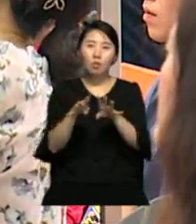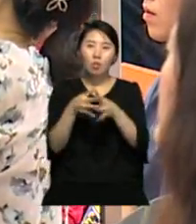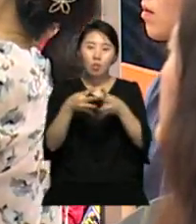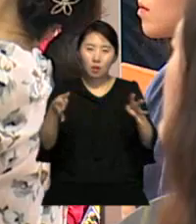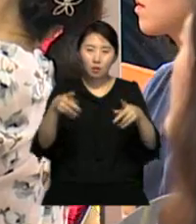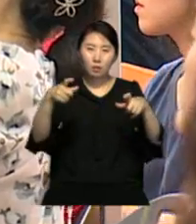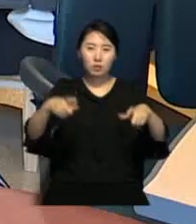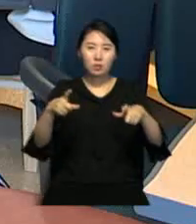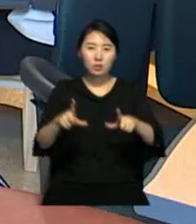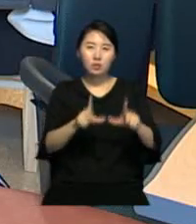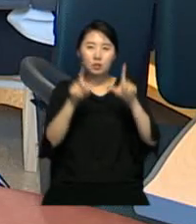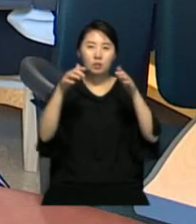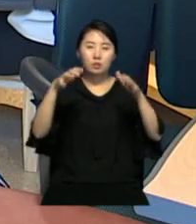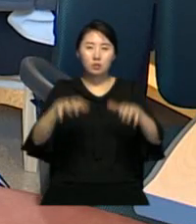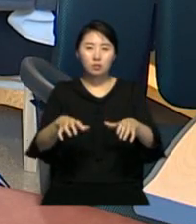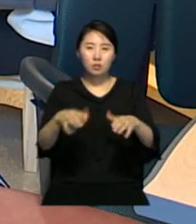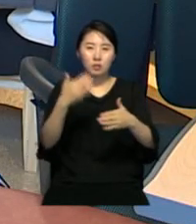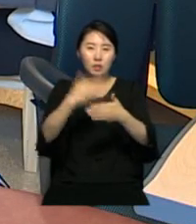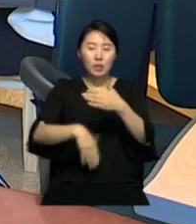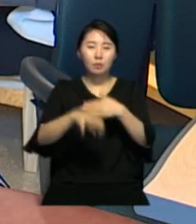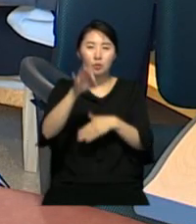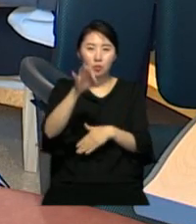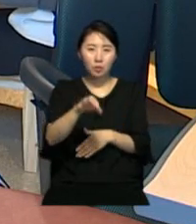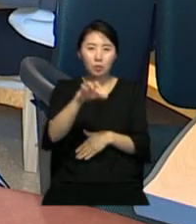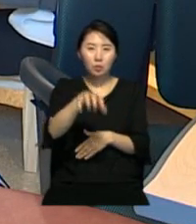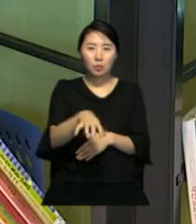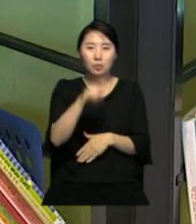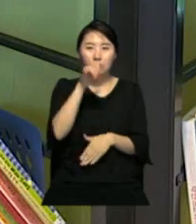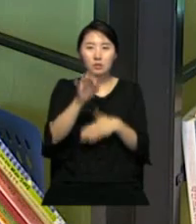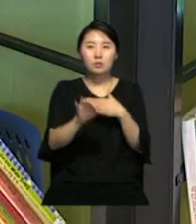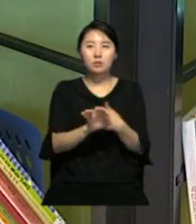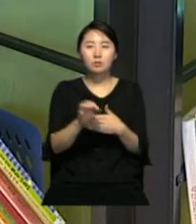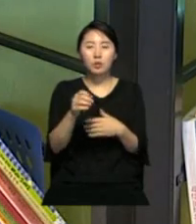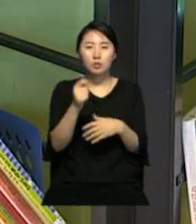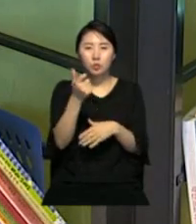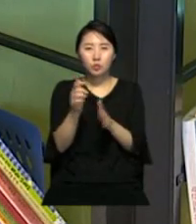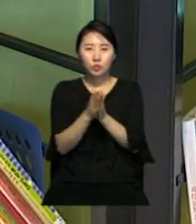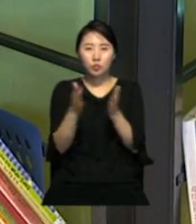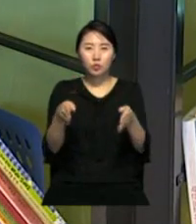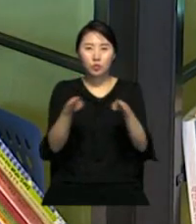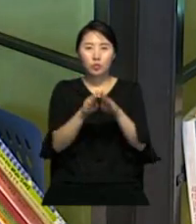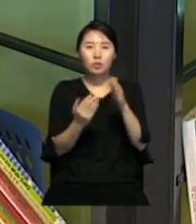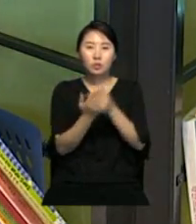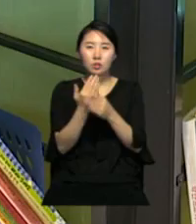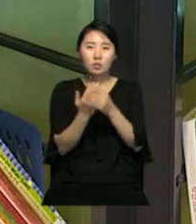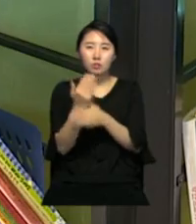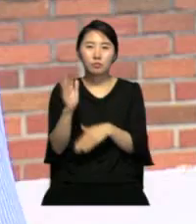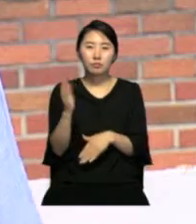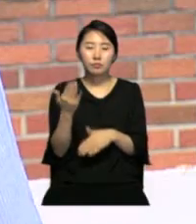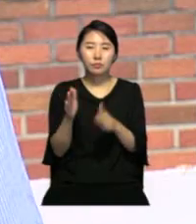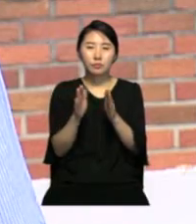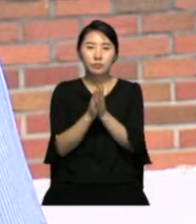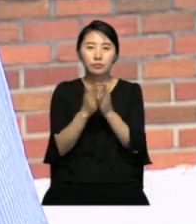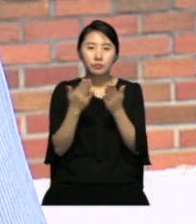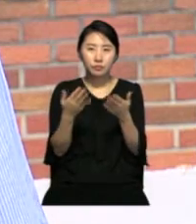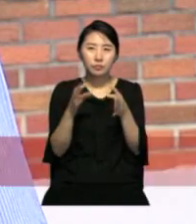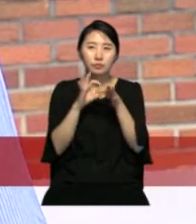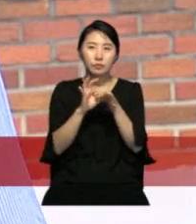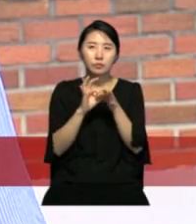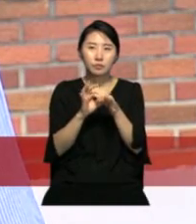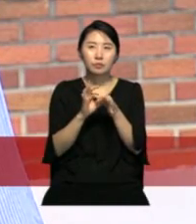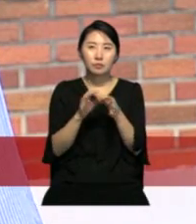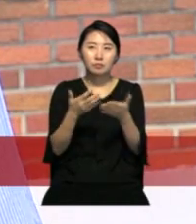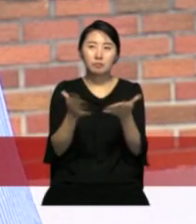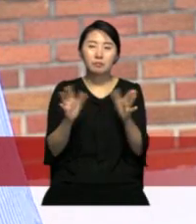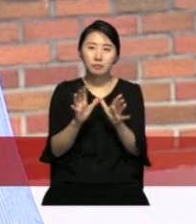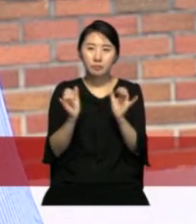단지, 주택가 등 자투리 공간이 있는 곳이면 어디든 소규모 도서관이 생기고 있습니다. 책을 매개로 해서 마을